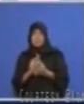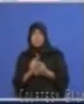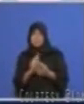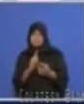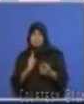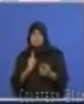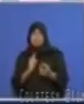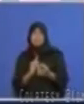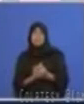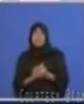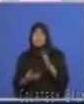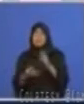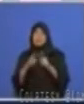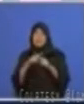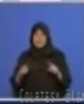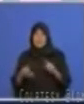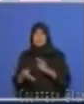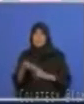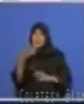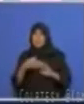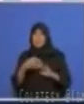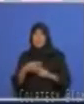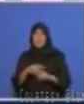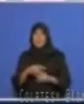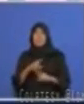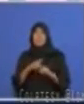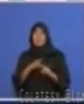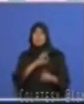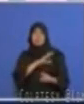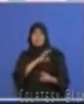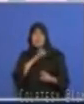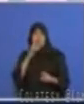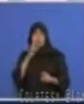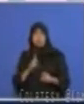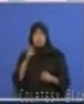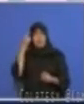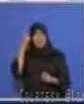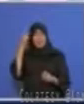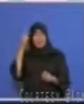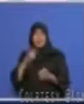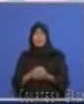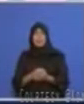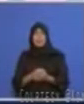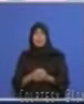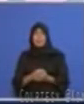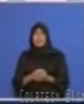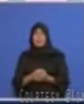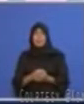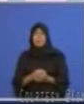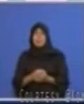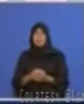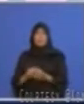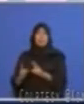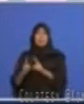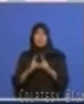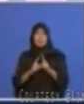Tapi sebaliknya Gubernur harus sadar bahwa jika dia terpilih kontribusi suara dari